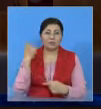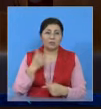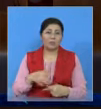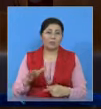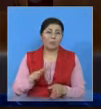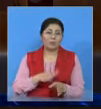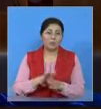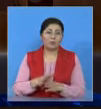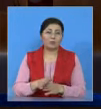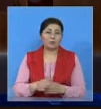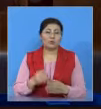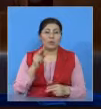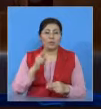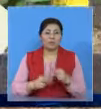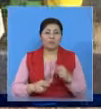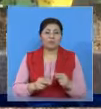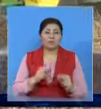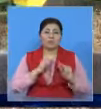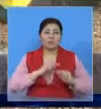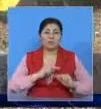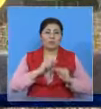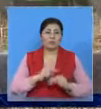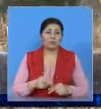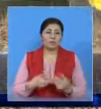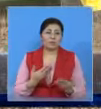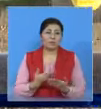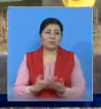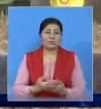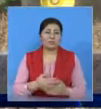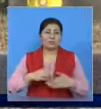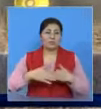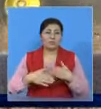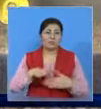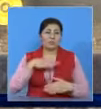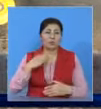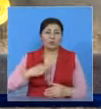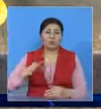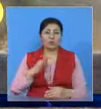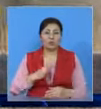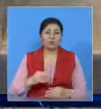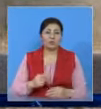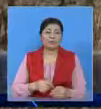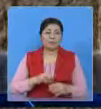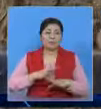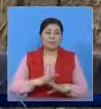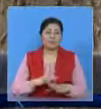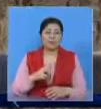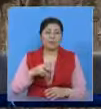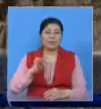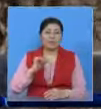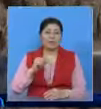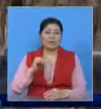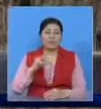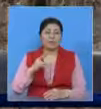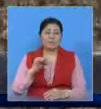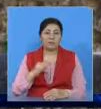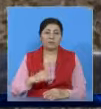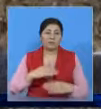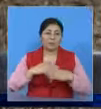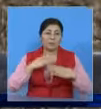завершат уборку картофеля и овощей. В условиях рискованного земледелия многие актюбинские формирования проводят диверсификацию своих посевных